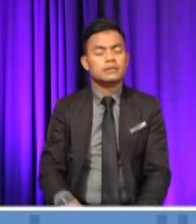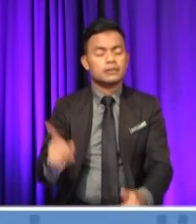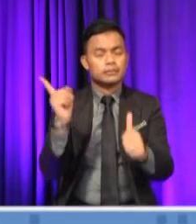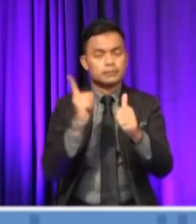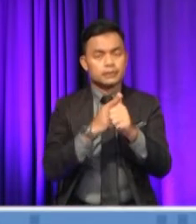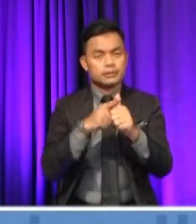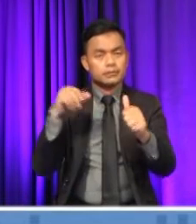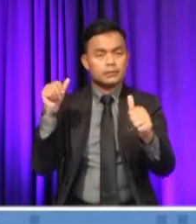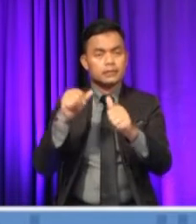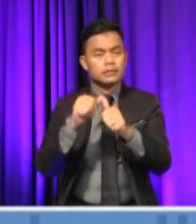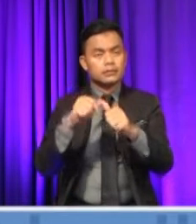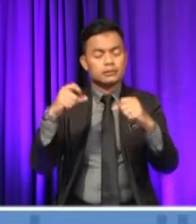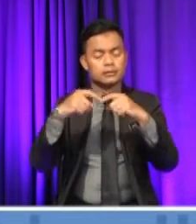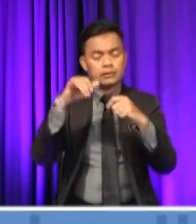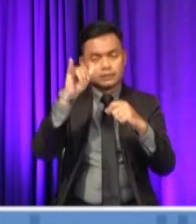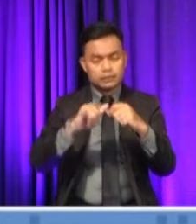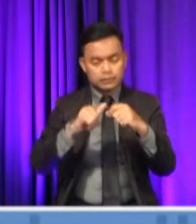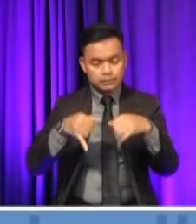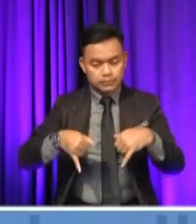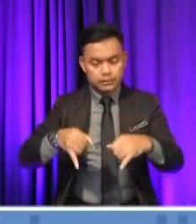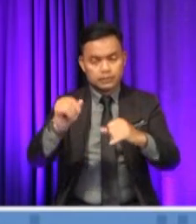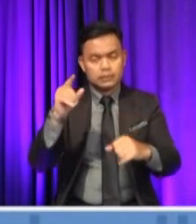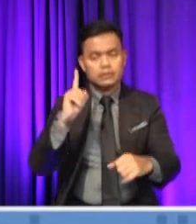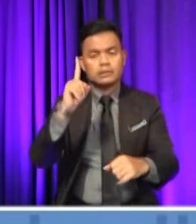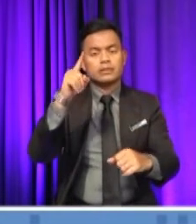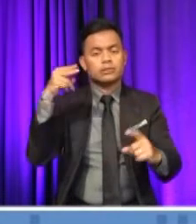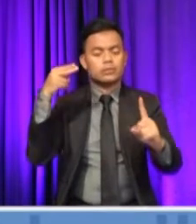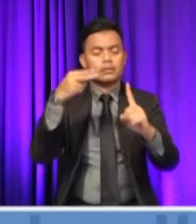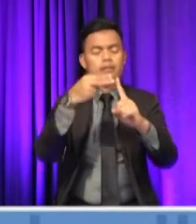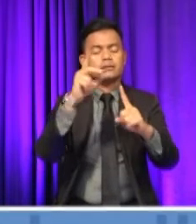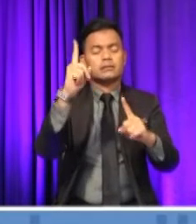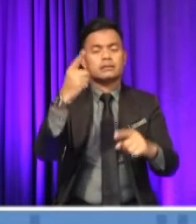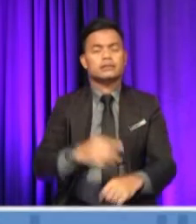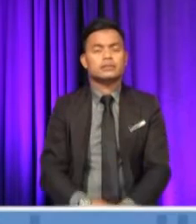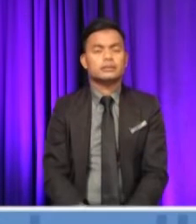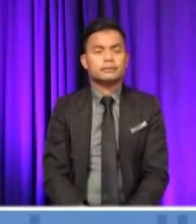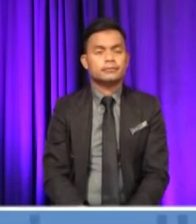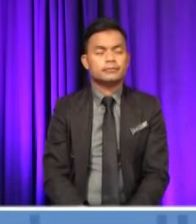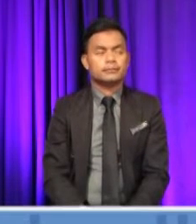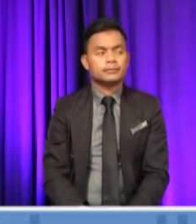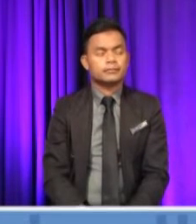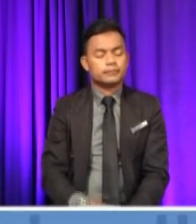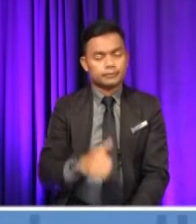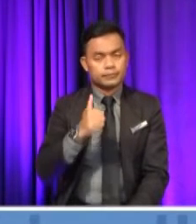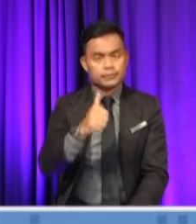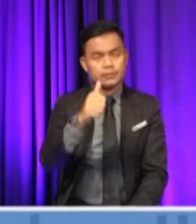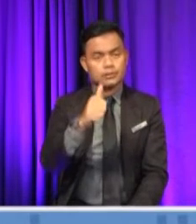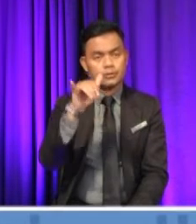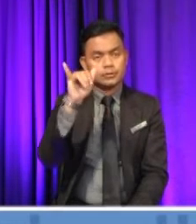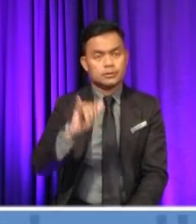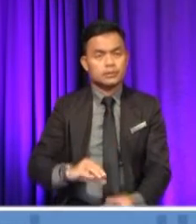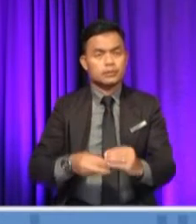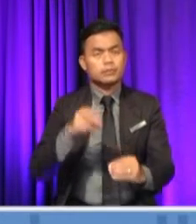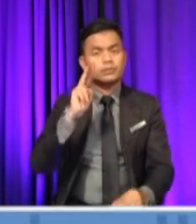mengalir sehala sahaja. Okey, betul tak? Arus terus dia sehala sahaja, betul Bagus Amsyar. Yang kedua?